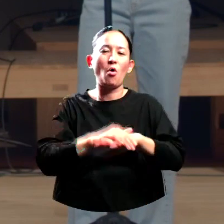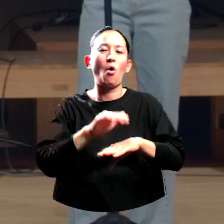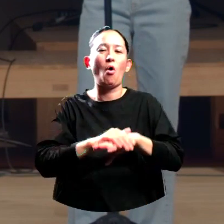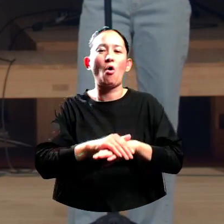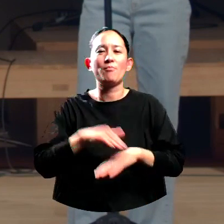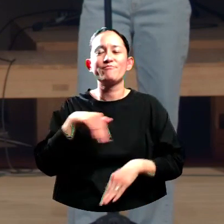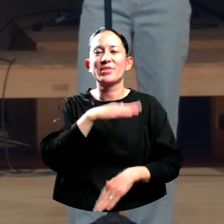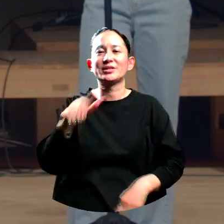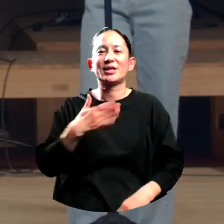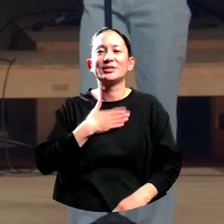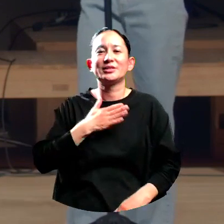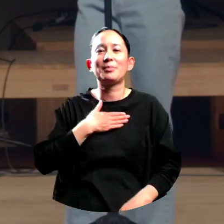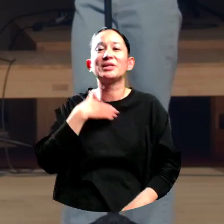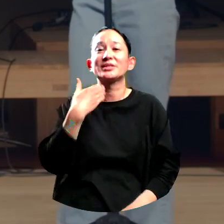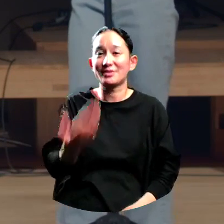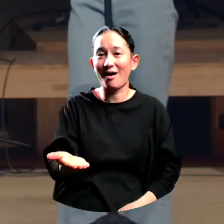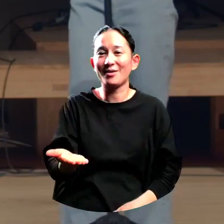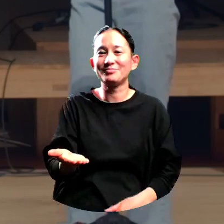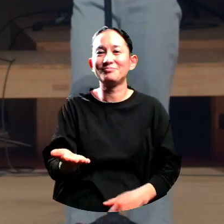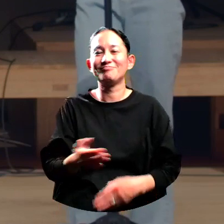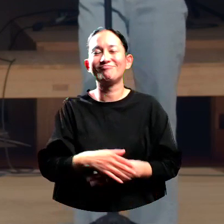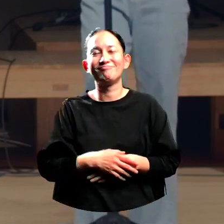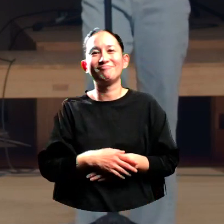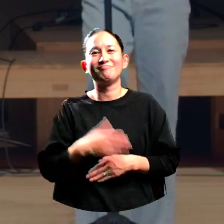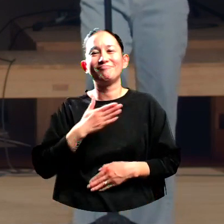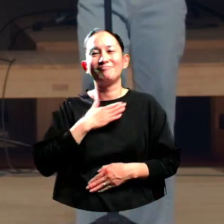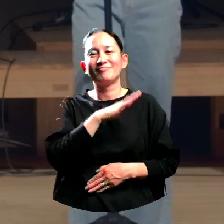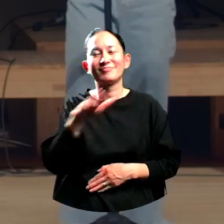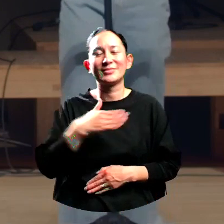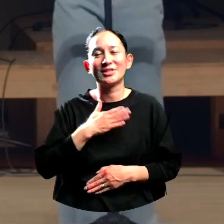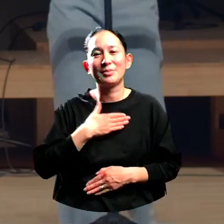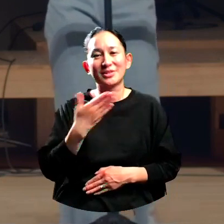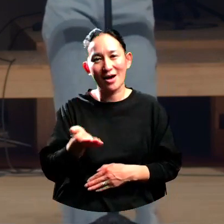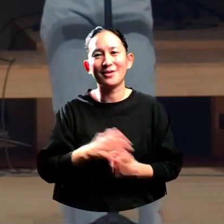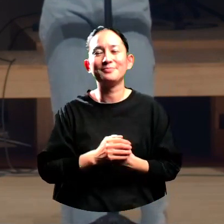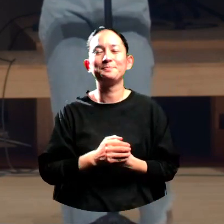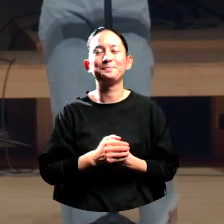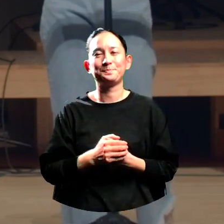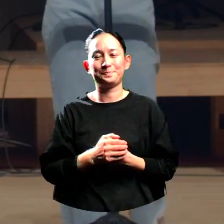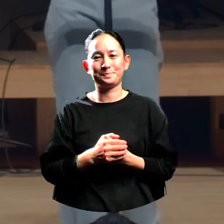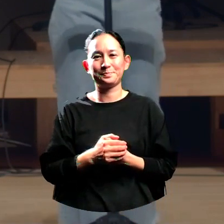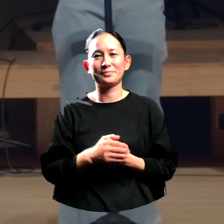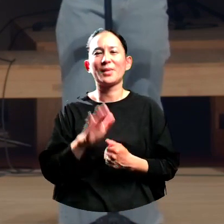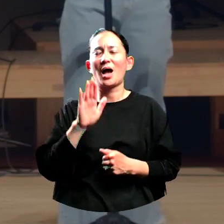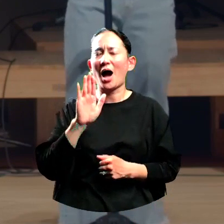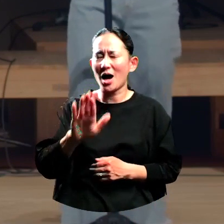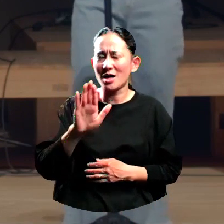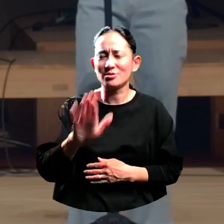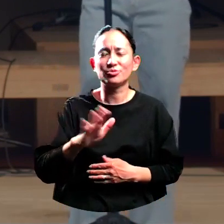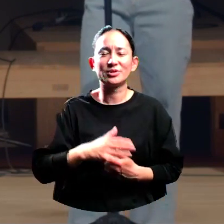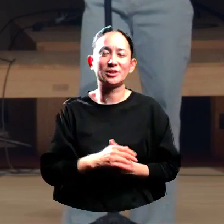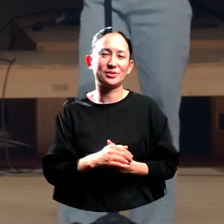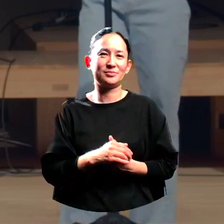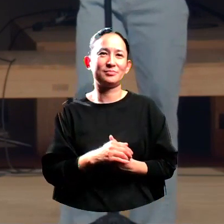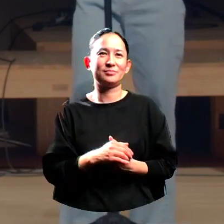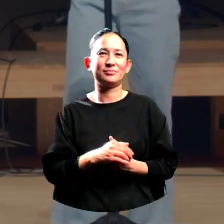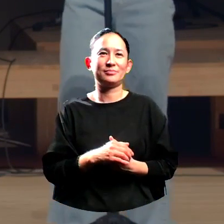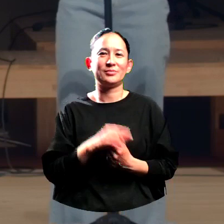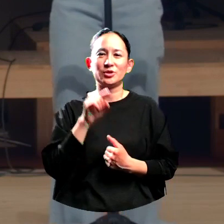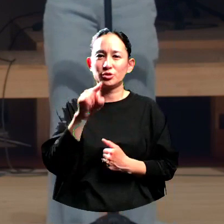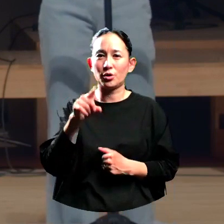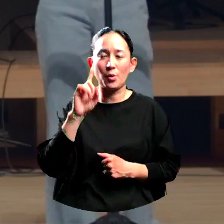ホイホイみたいな、言っちゃったな。G ホイホイみたいなアイテムでもあります。 And it's not one of those like bug trap thing.